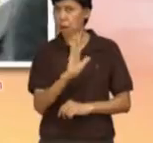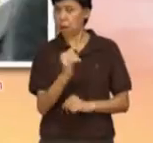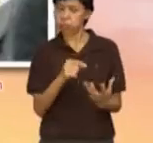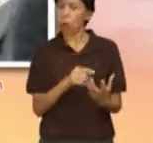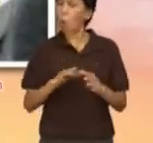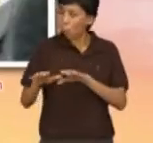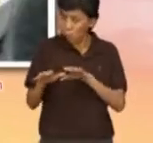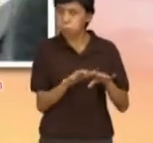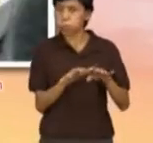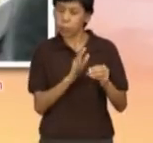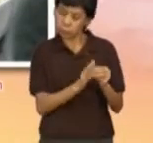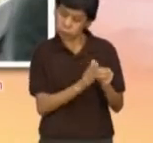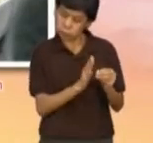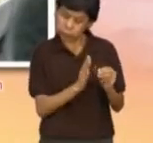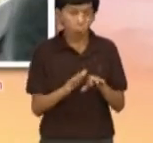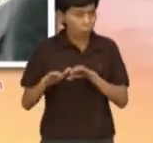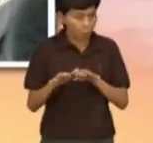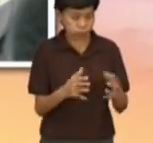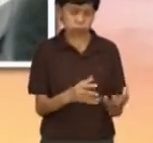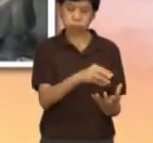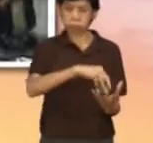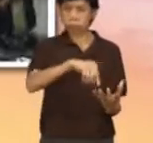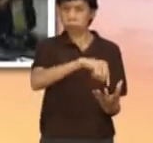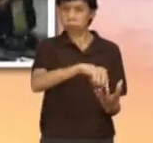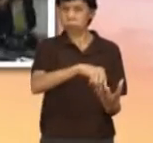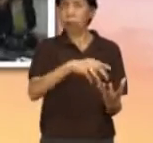ใส่ ทุกอย่างต้องเตรียมหมดเลย ค่ะ นะคะ